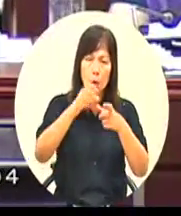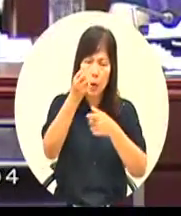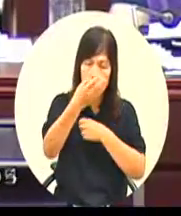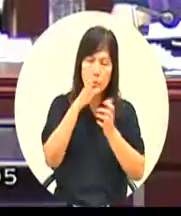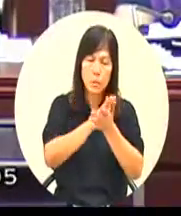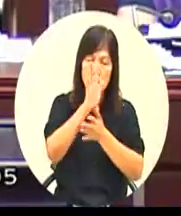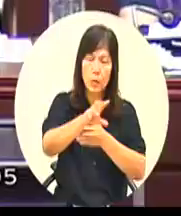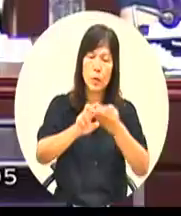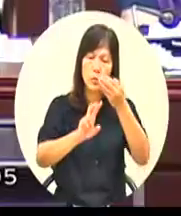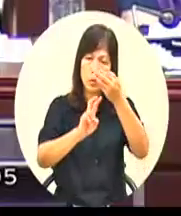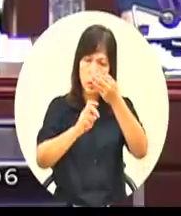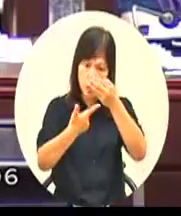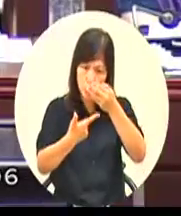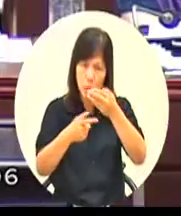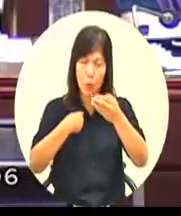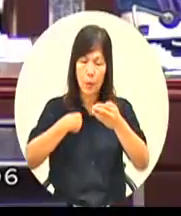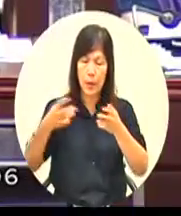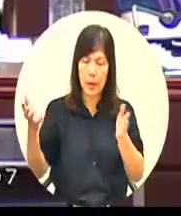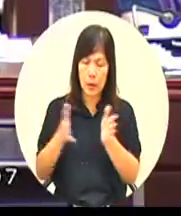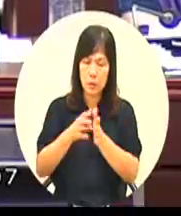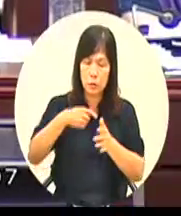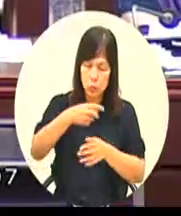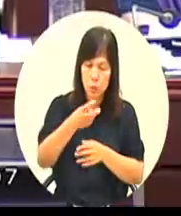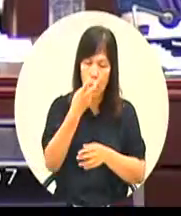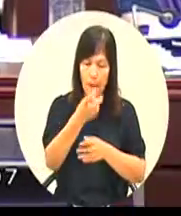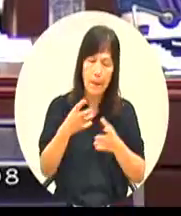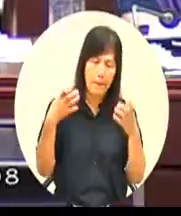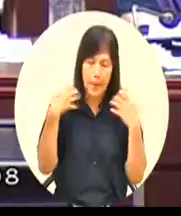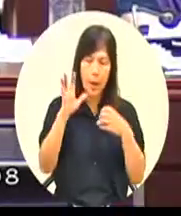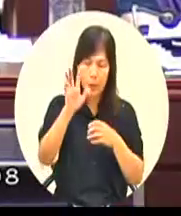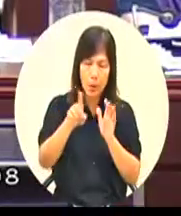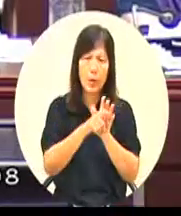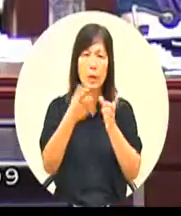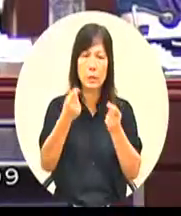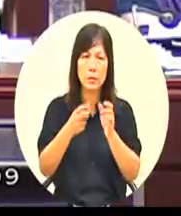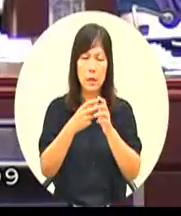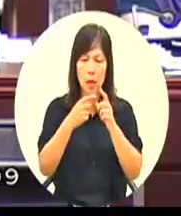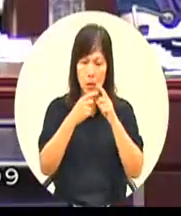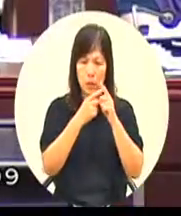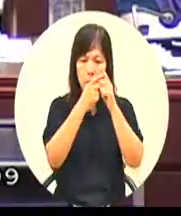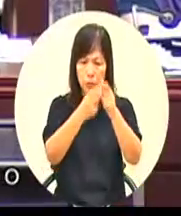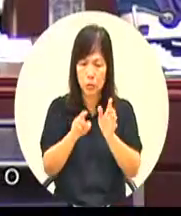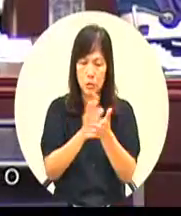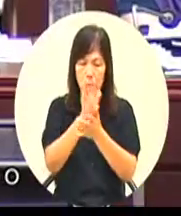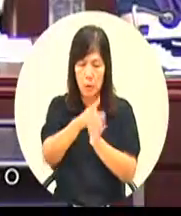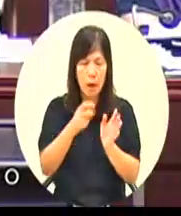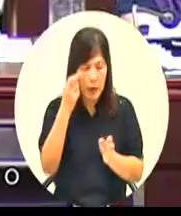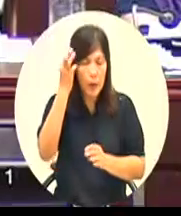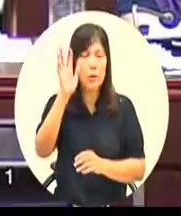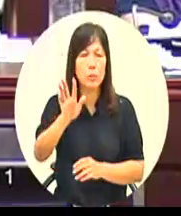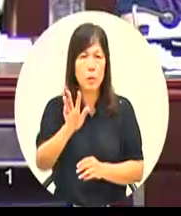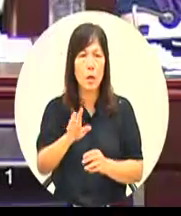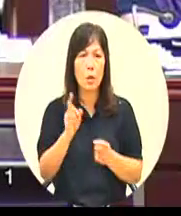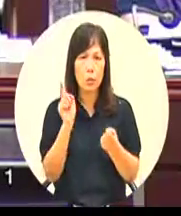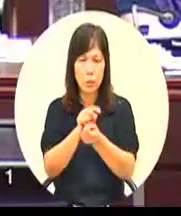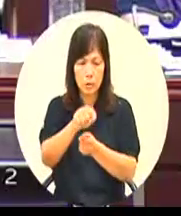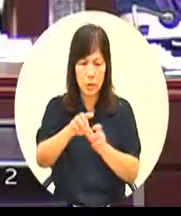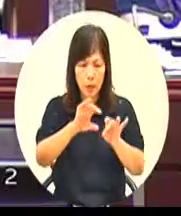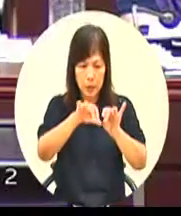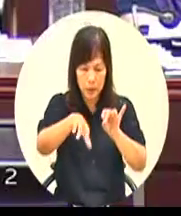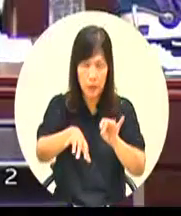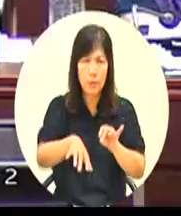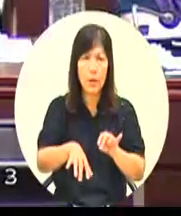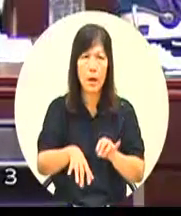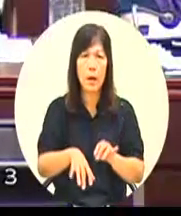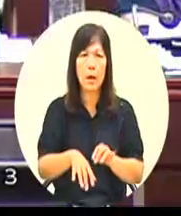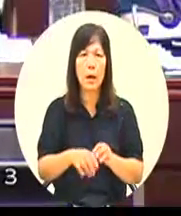26号我们一起去了，虽然那天很匆忙，但是总是要到现场才能有临场感，而且了解说这个场所。 是啊，所以